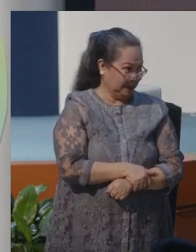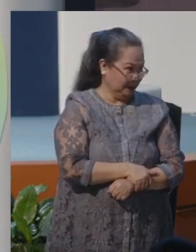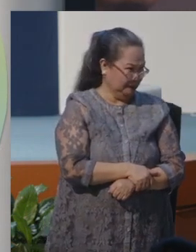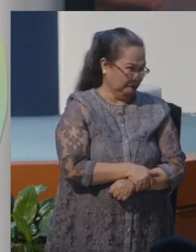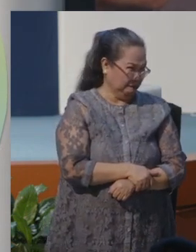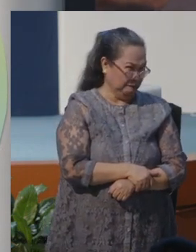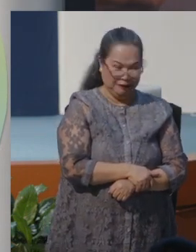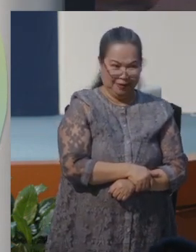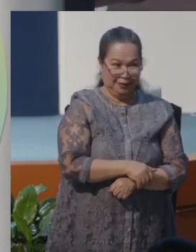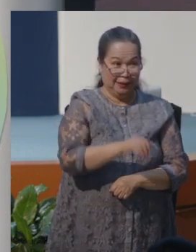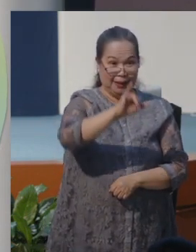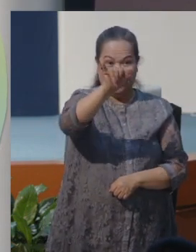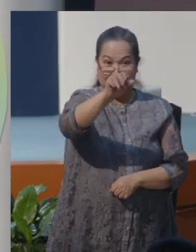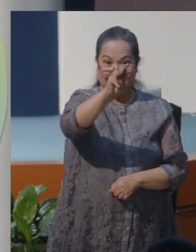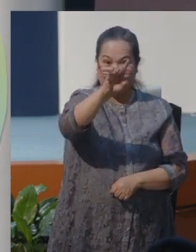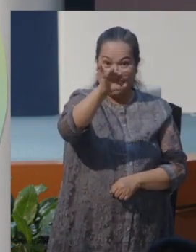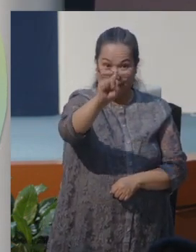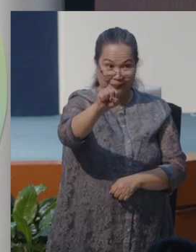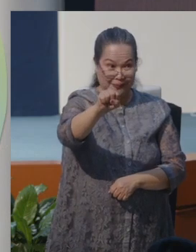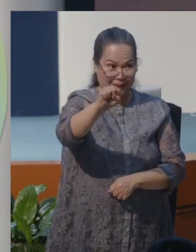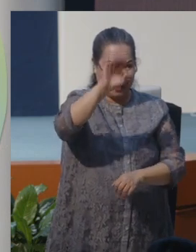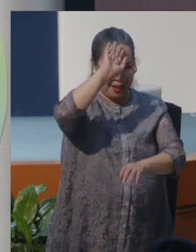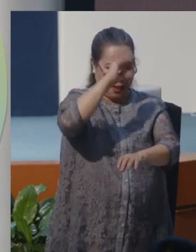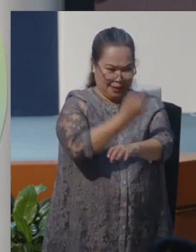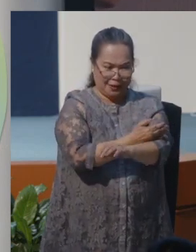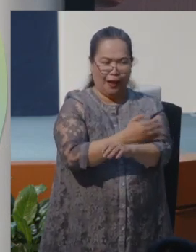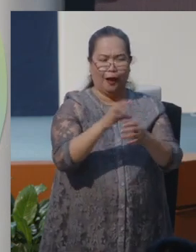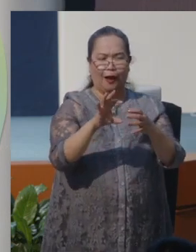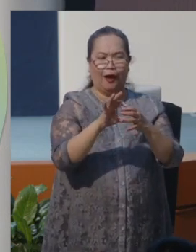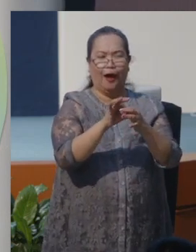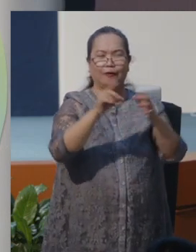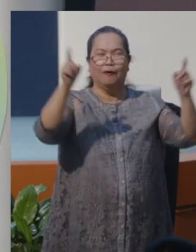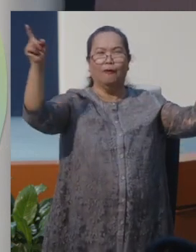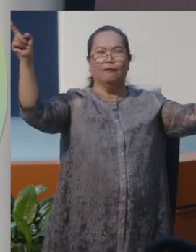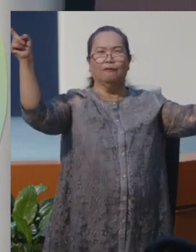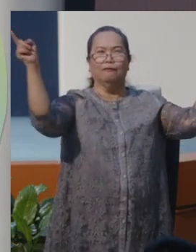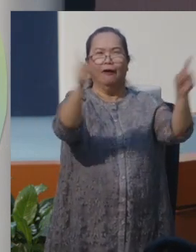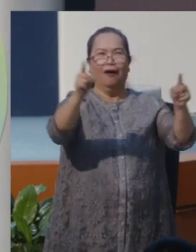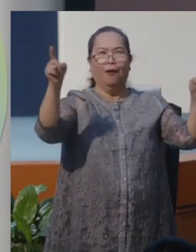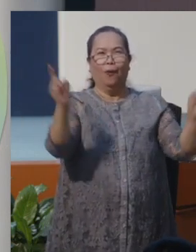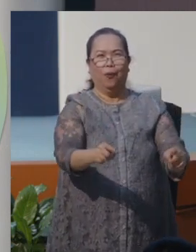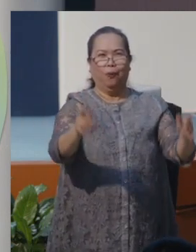thunder. Doon pa lang sa pangalan na yon, sabi kasi sa Mark 3:17,